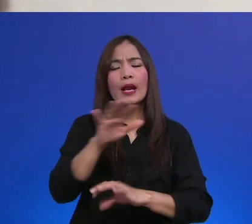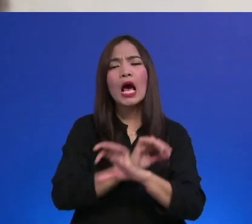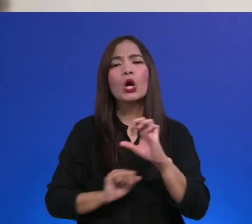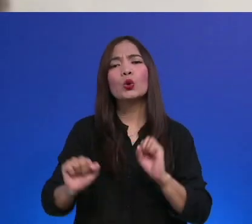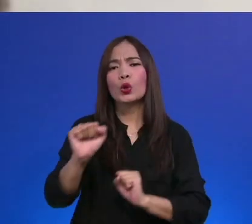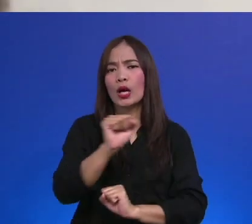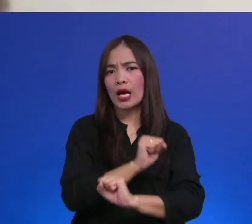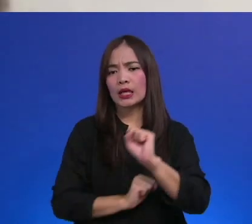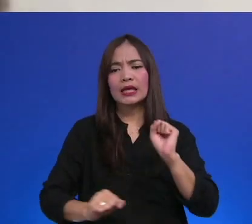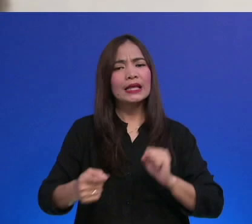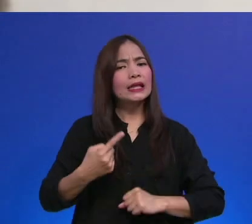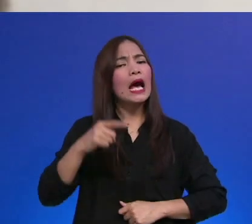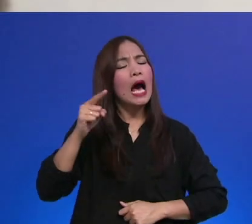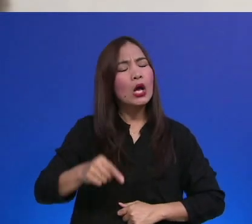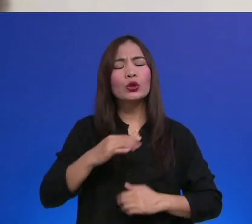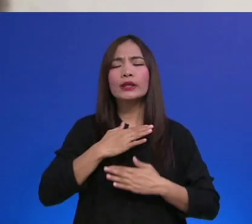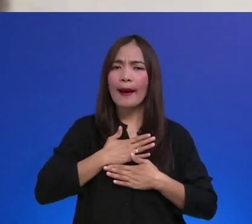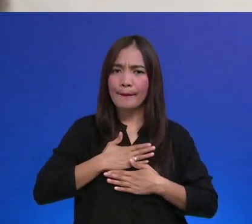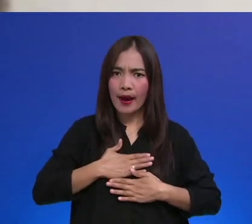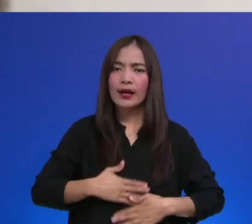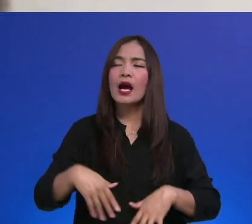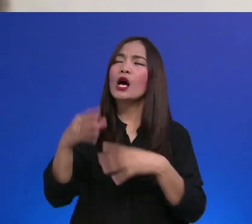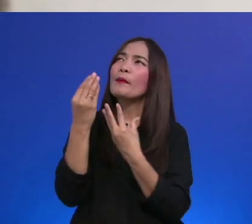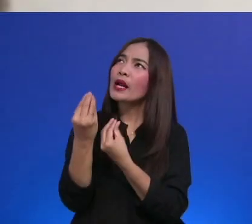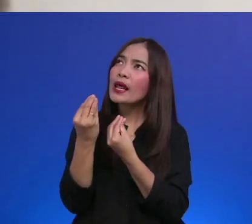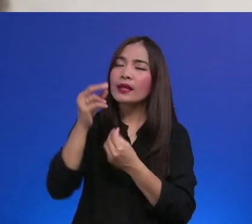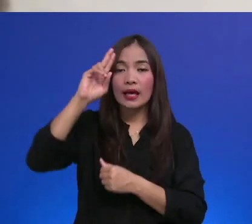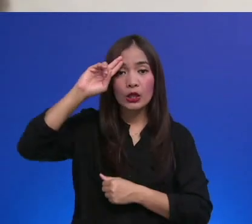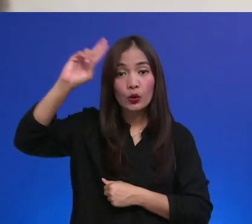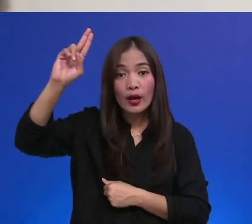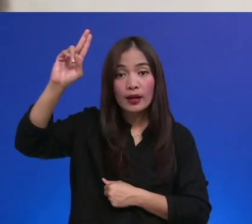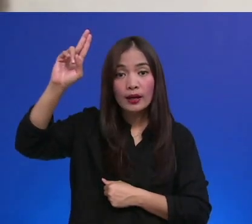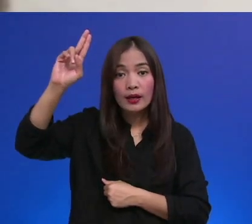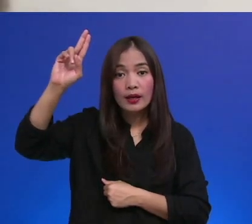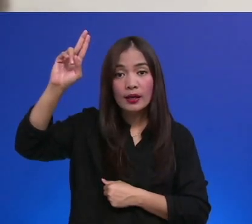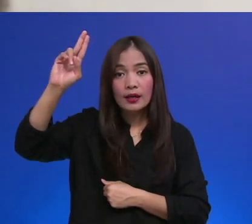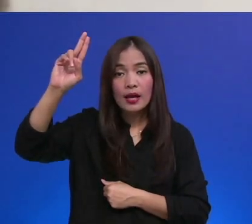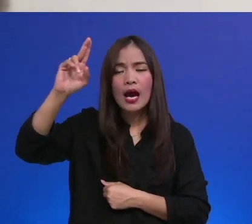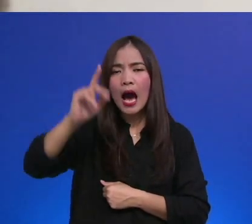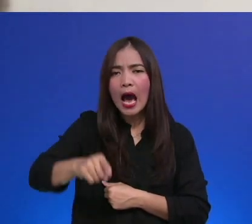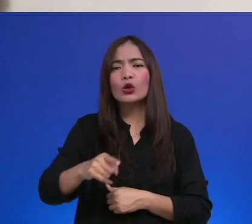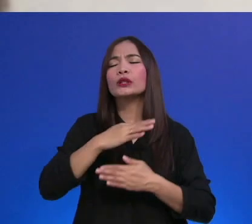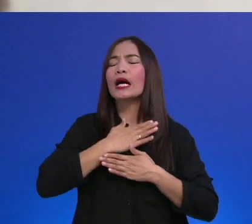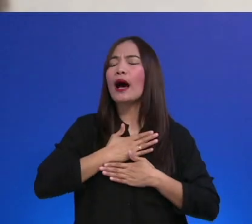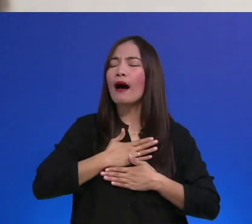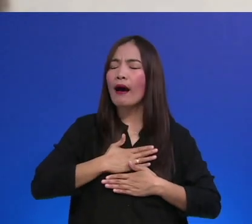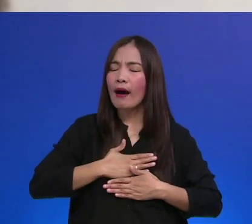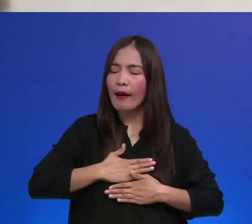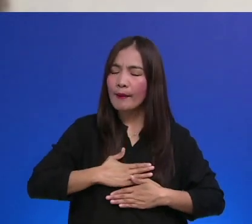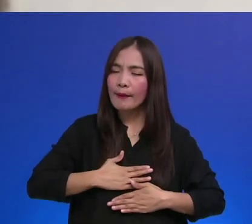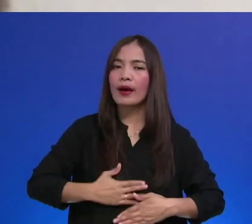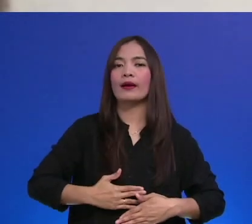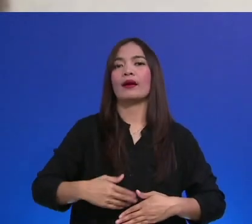kita harus sabar menantikan Tuhan harus sabar menantikan